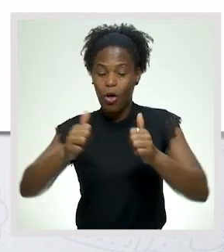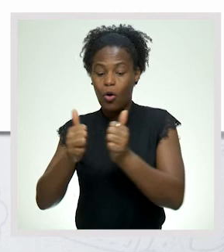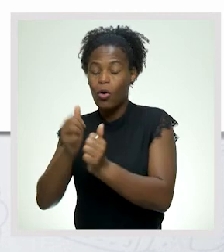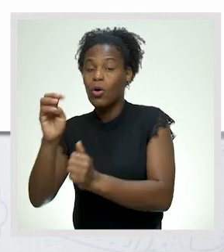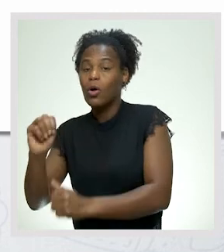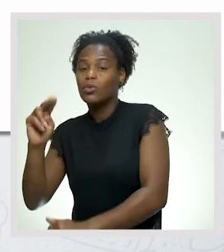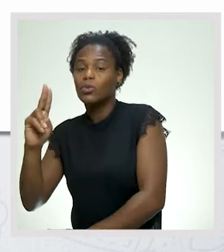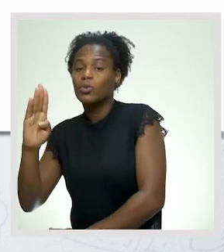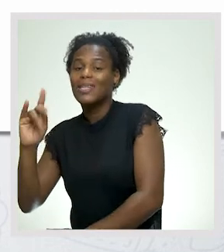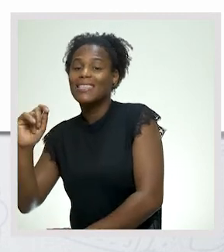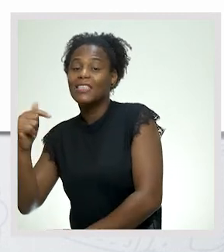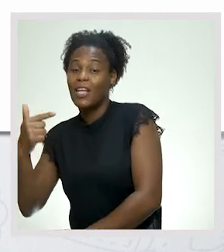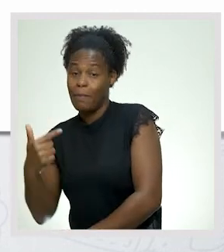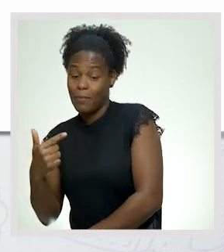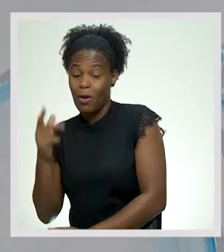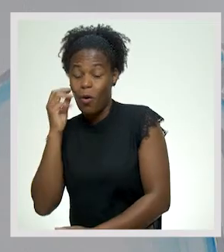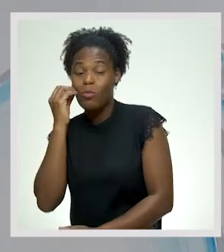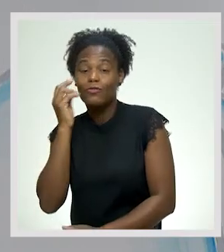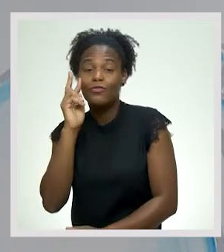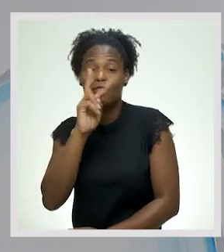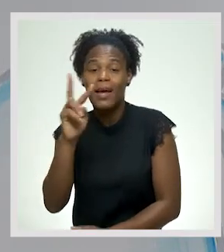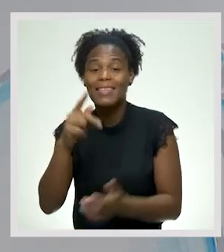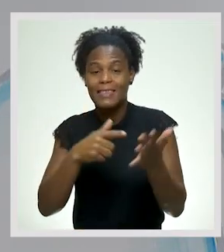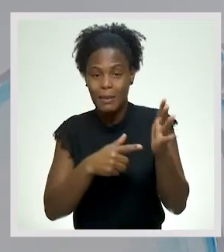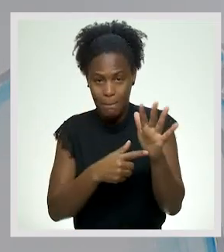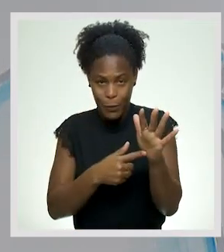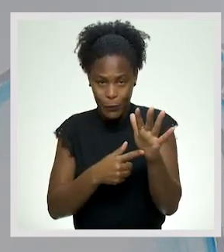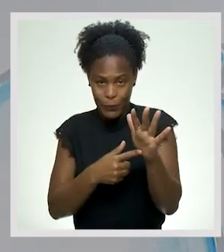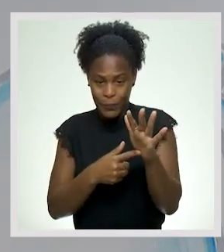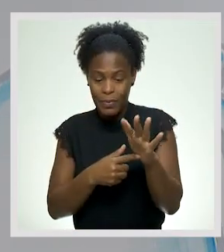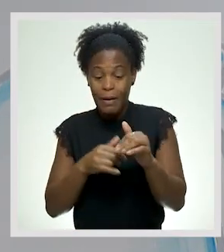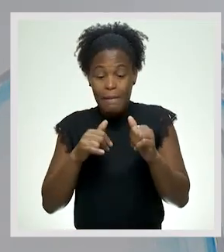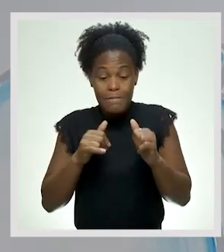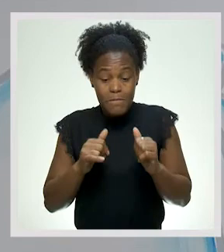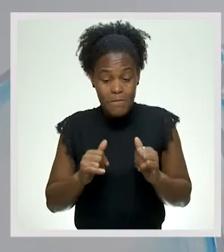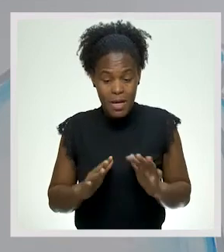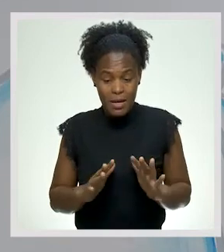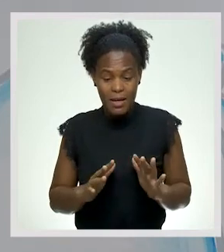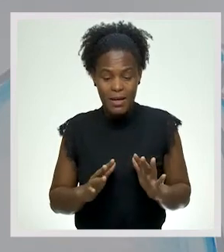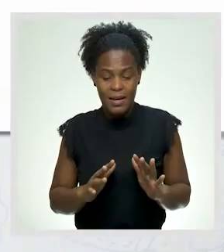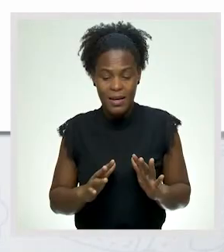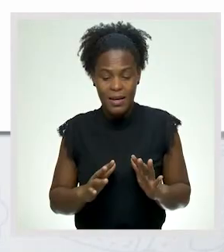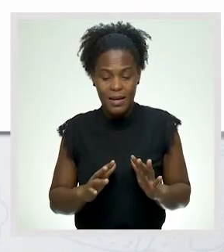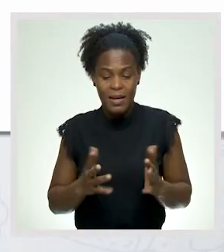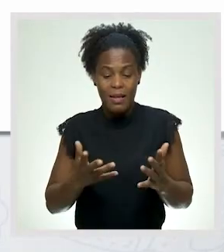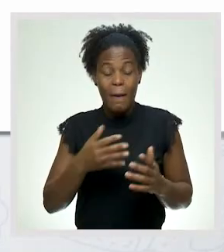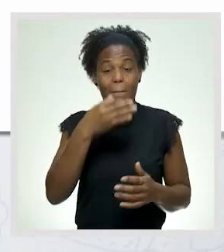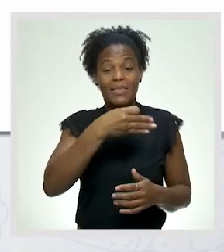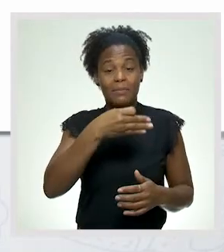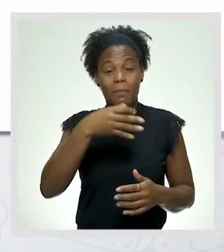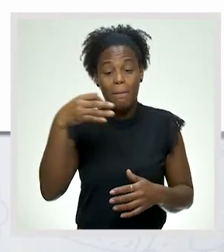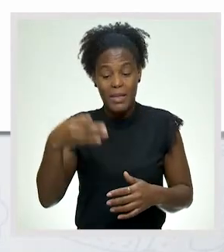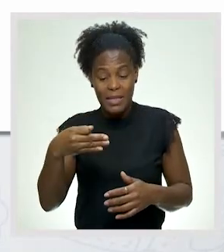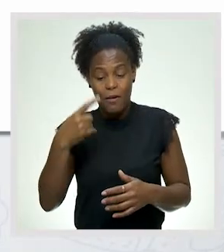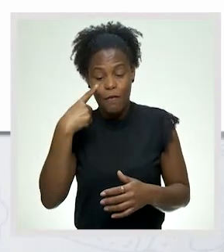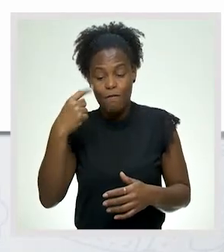sujet, comme vous avez dans votre exemple. C'est bon? Mais le participe